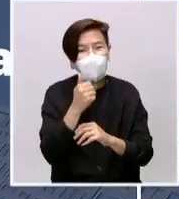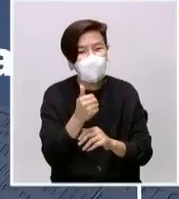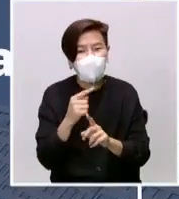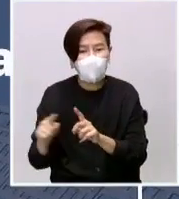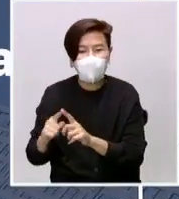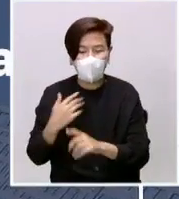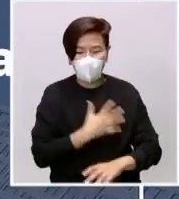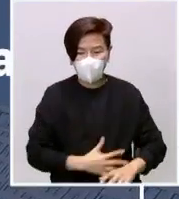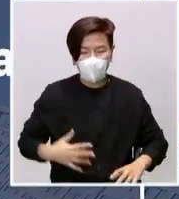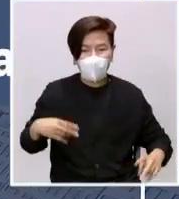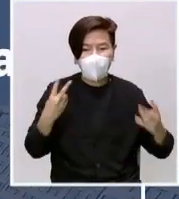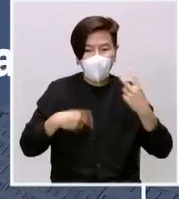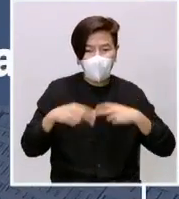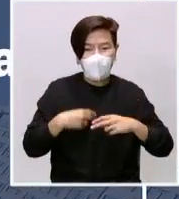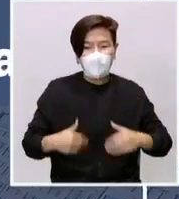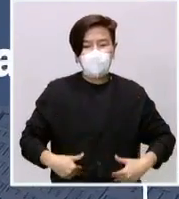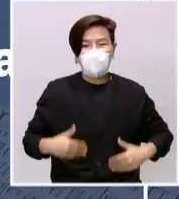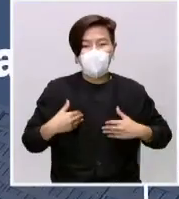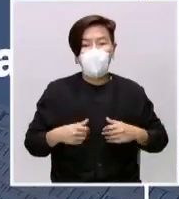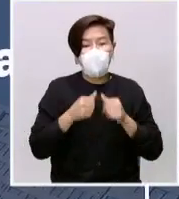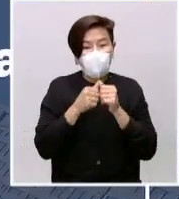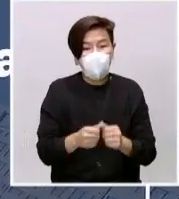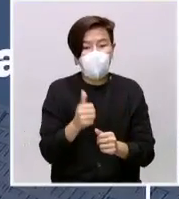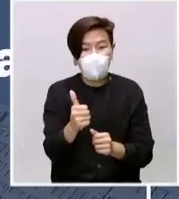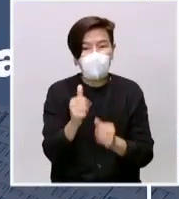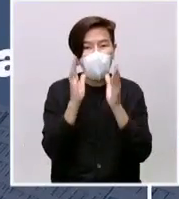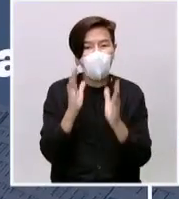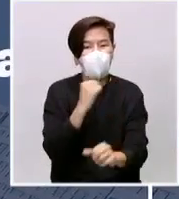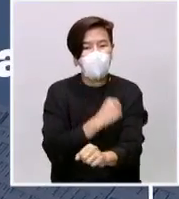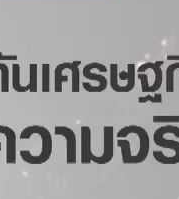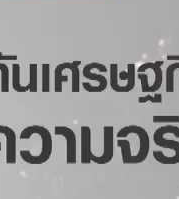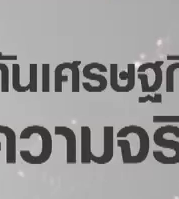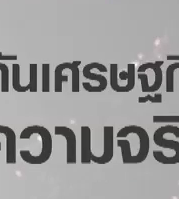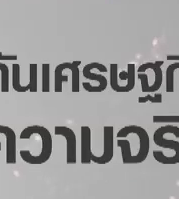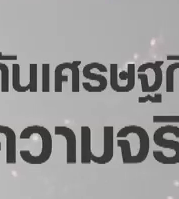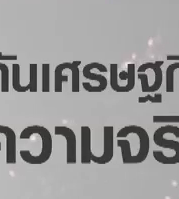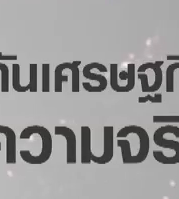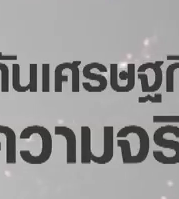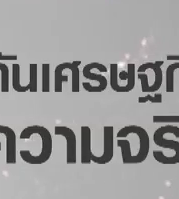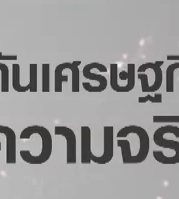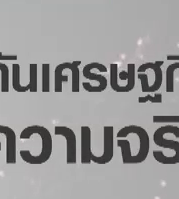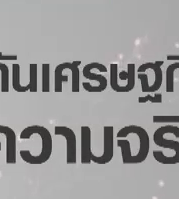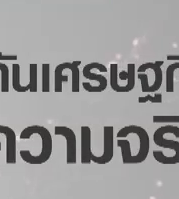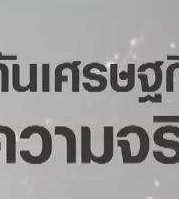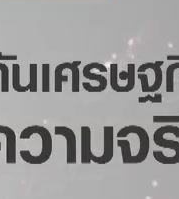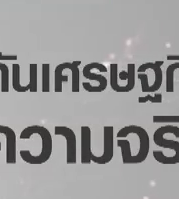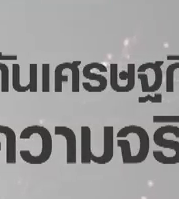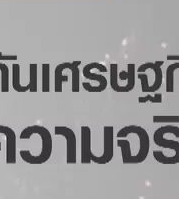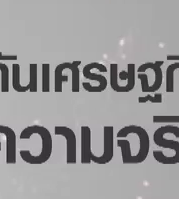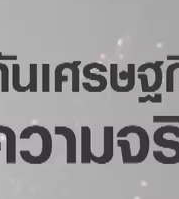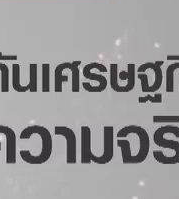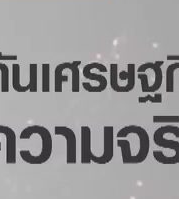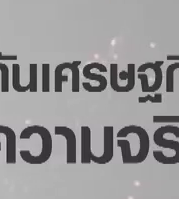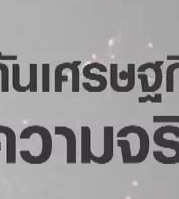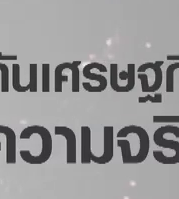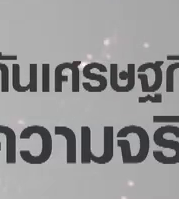พการดูแลสุขภาพและความเป็นอยู่ที่ดีรวมถึงการสร้างงานด้วยค่ะ ขอบคุณที่ติดตามรับชมTNN News ข่า